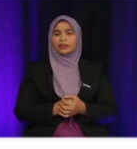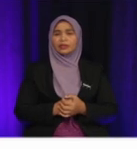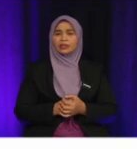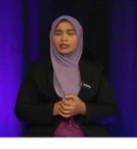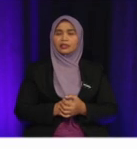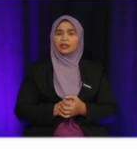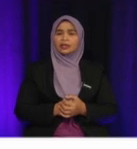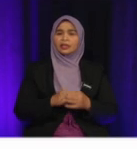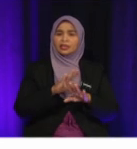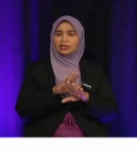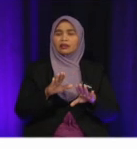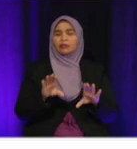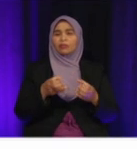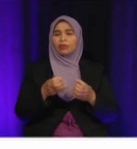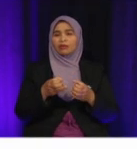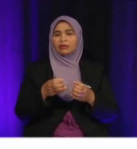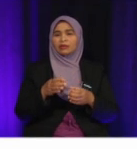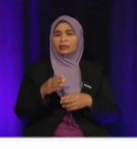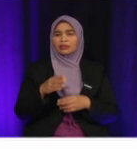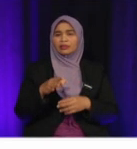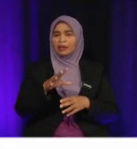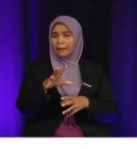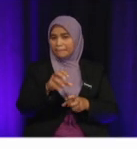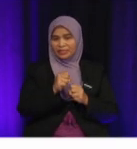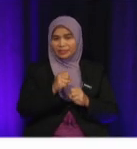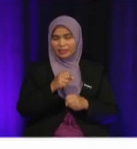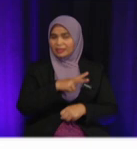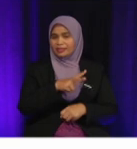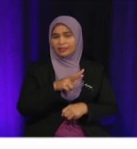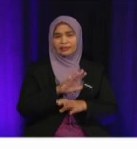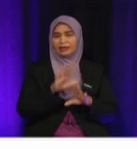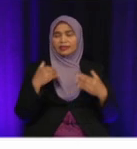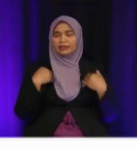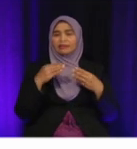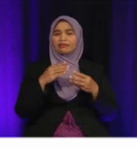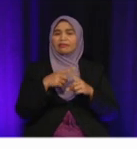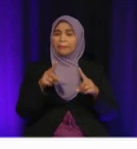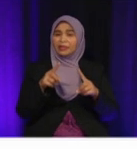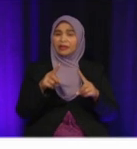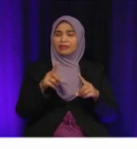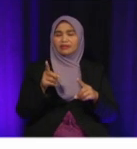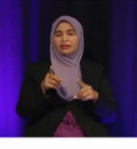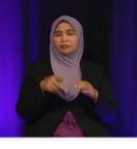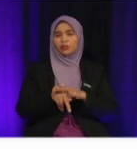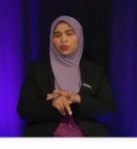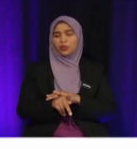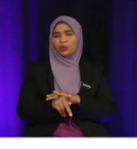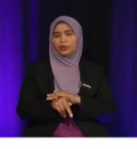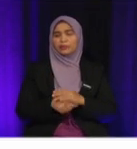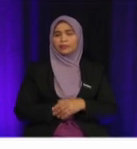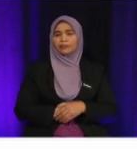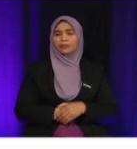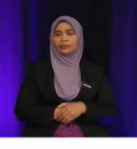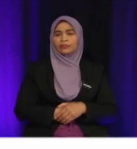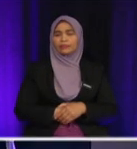tetapi hanya berlaku pembunuhan. Ya, dia tak sempatlah. Dia mungkin masuk tuan rumah tu dah terjaga. Eh, kenapa kau